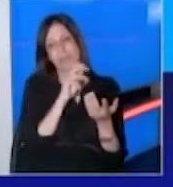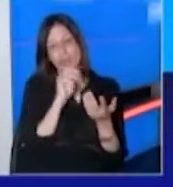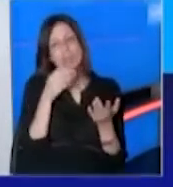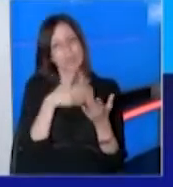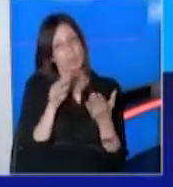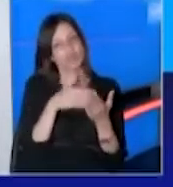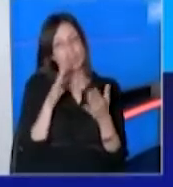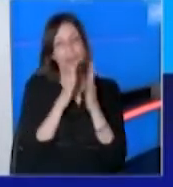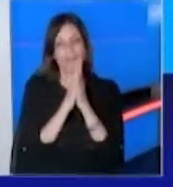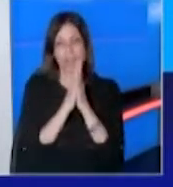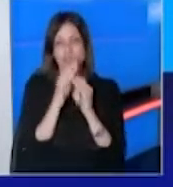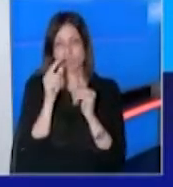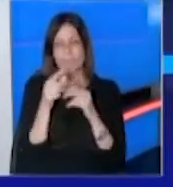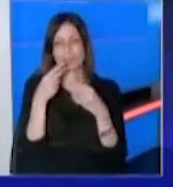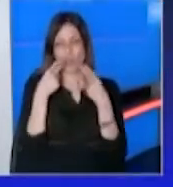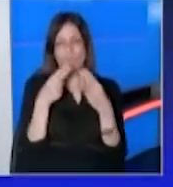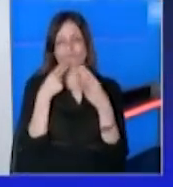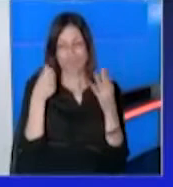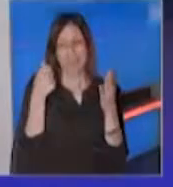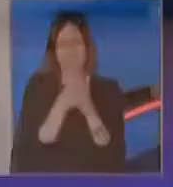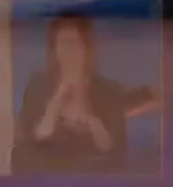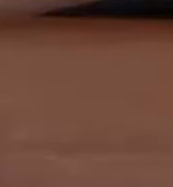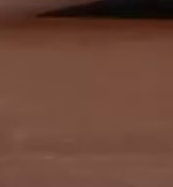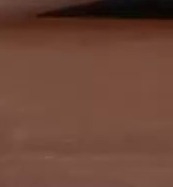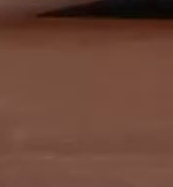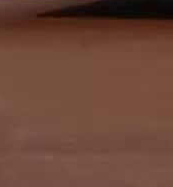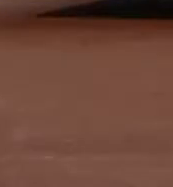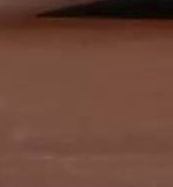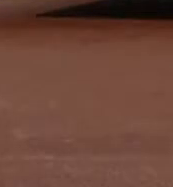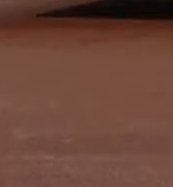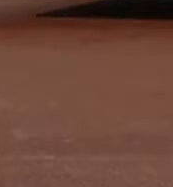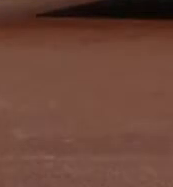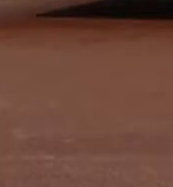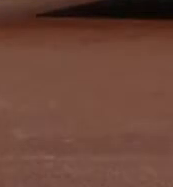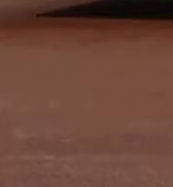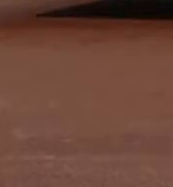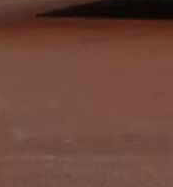נמשיך לבקש מהם תגובות עד שנמצא מישהו שיגיד.